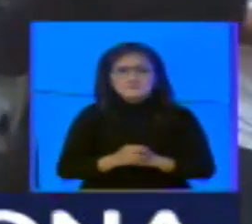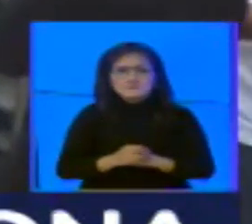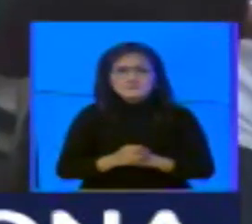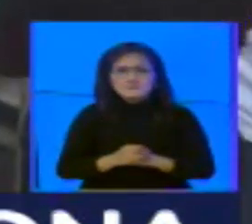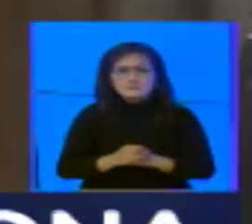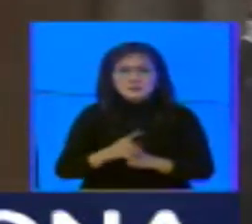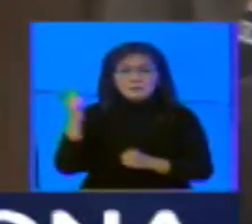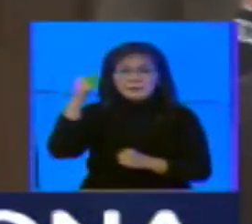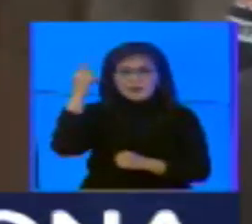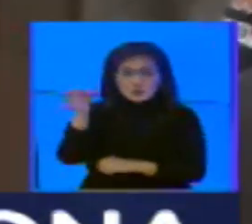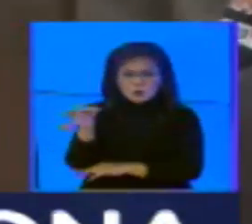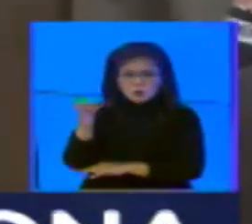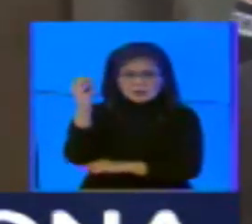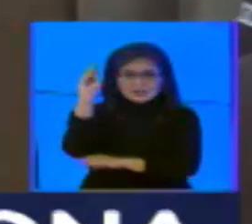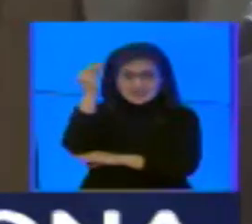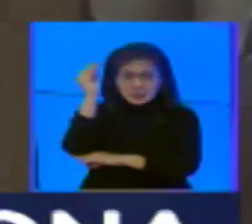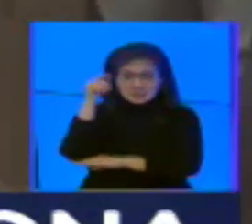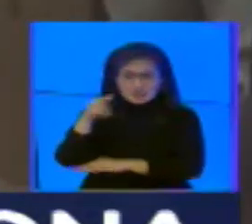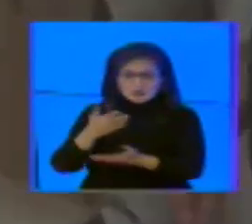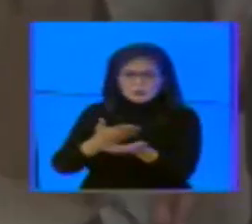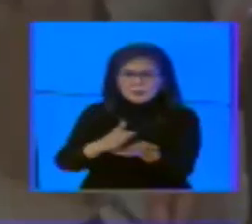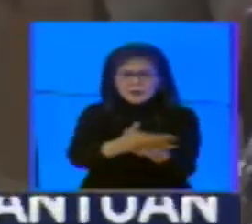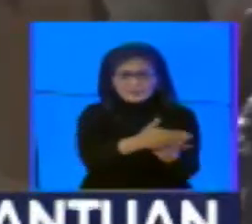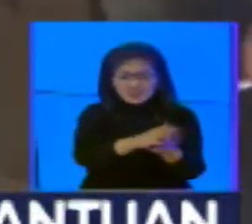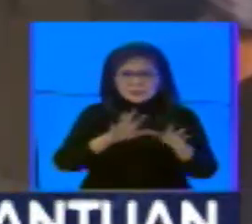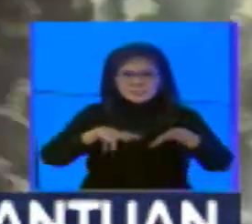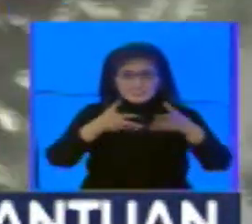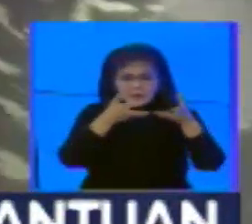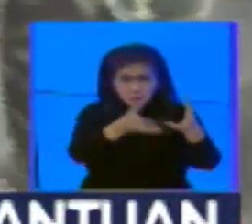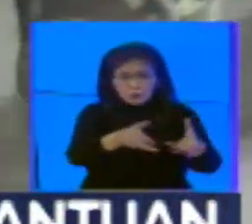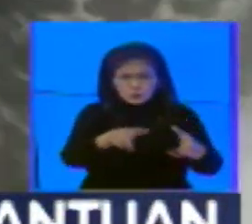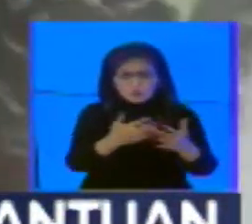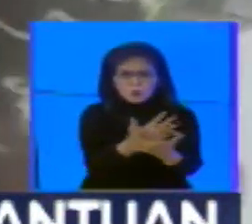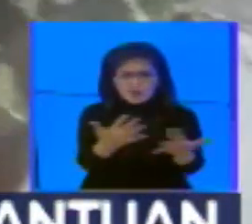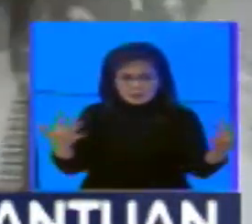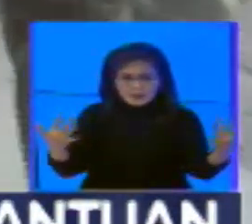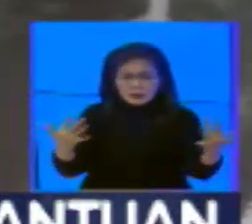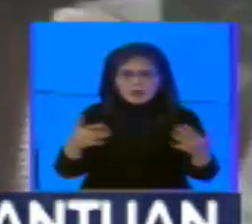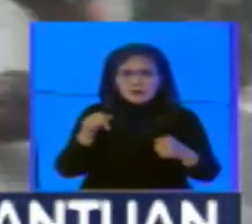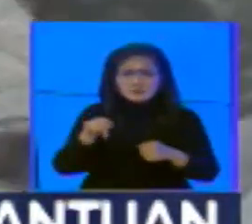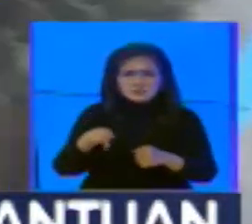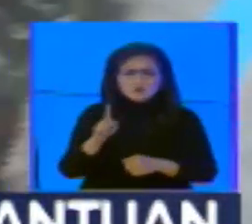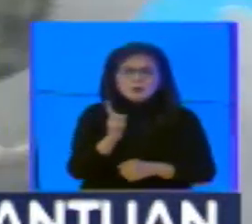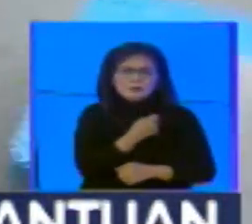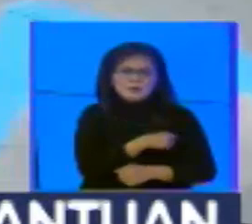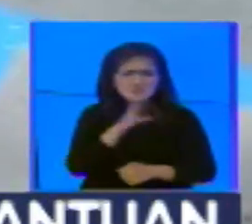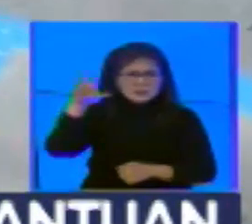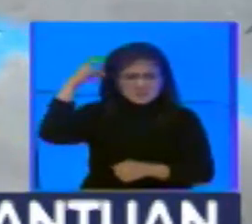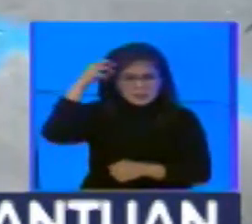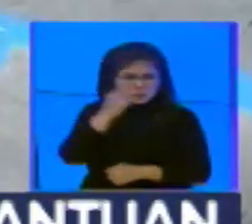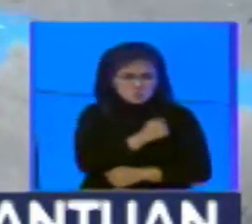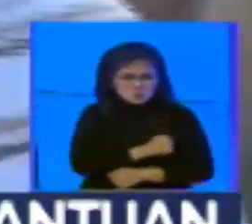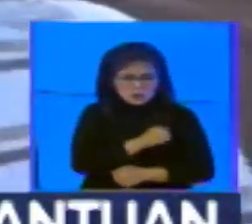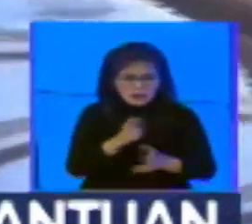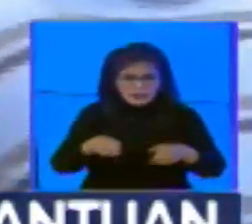Pemprov DKI Jakarta terus menyerahkan bantuan sembako pada warganya. Diwakili Dinas Sosial DKI Jakarta, bantuan salah satunya diserahkan